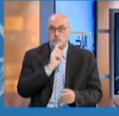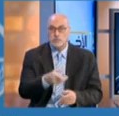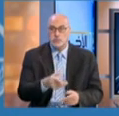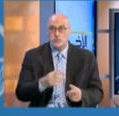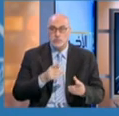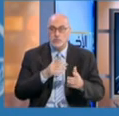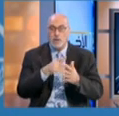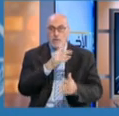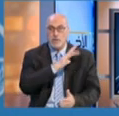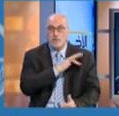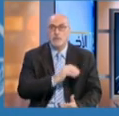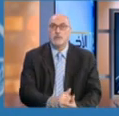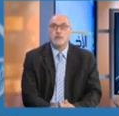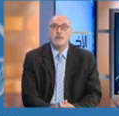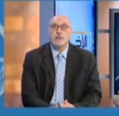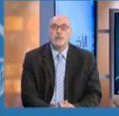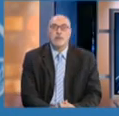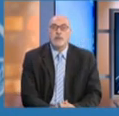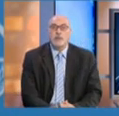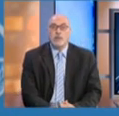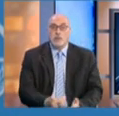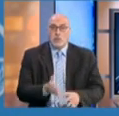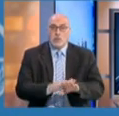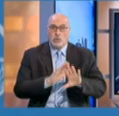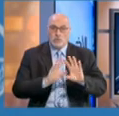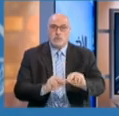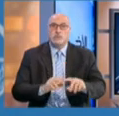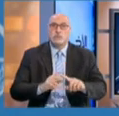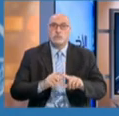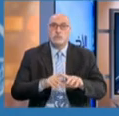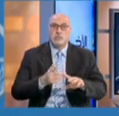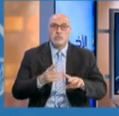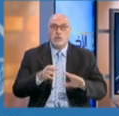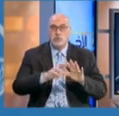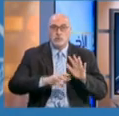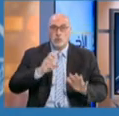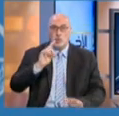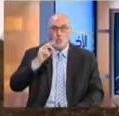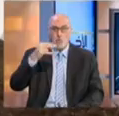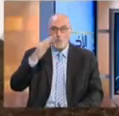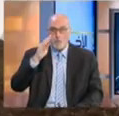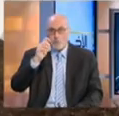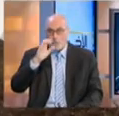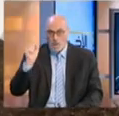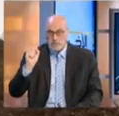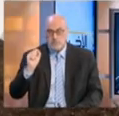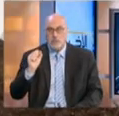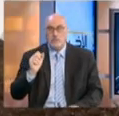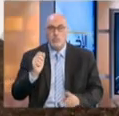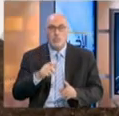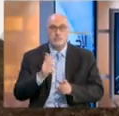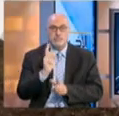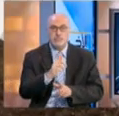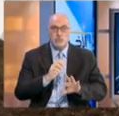جانب برلين. ميدانيا، تواصلت العمليات الروسية في إقليم دونباس ومدن خاركيف ولفيف